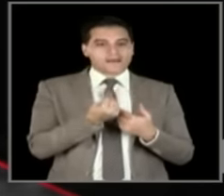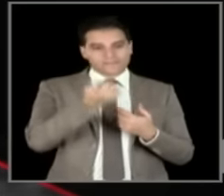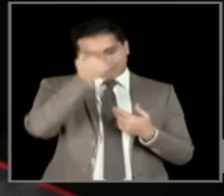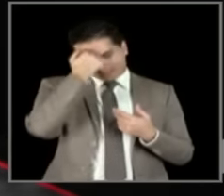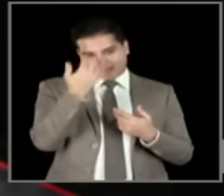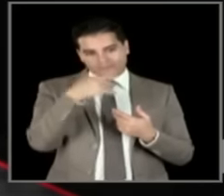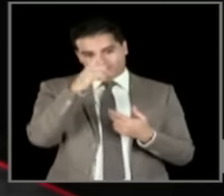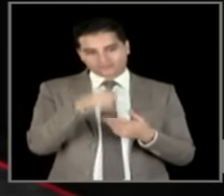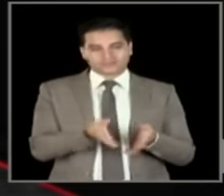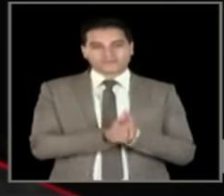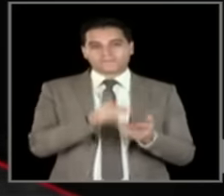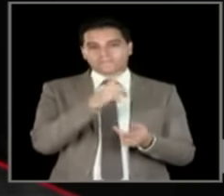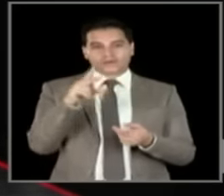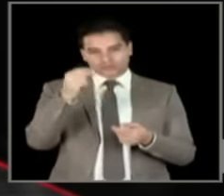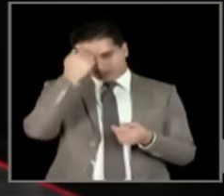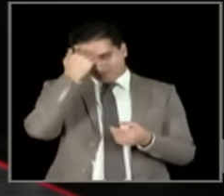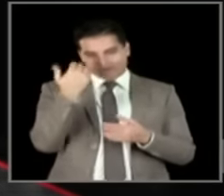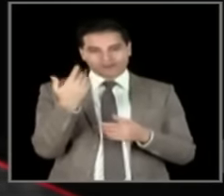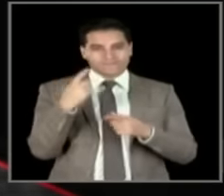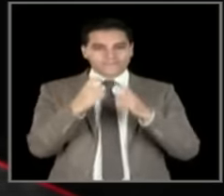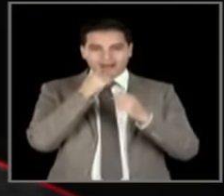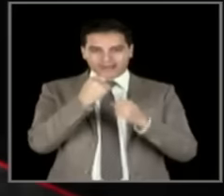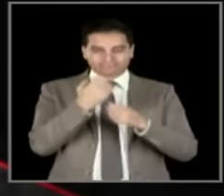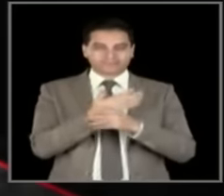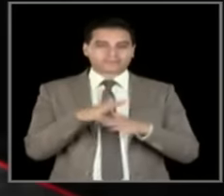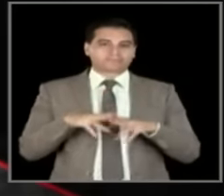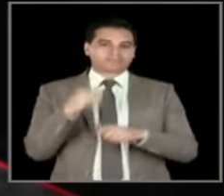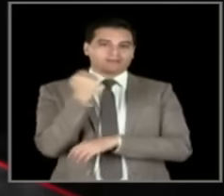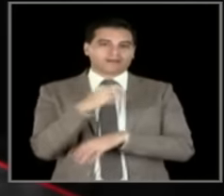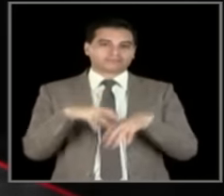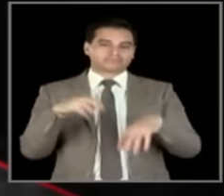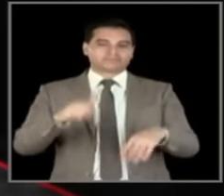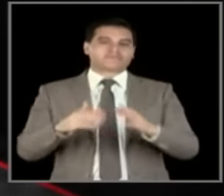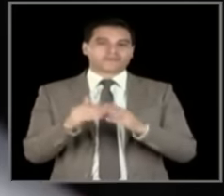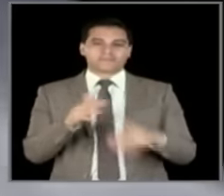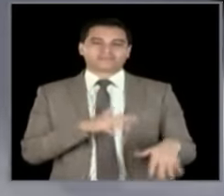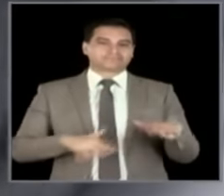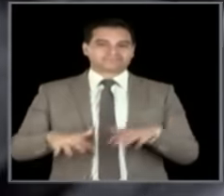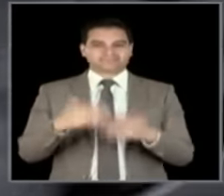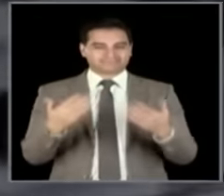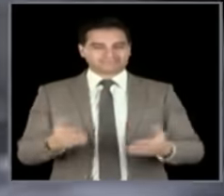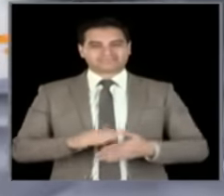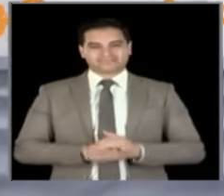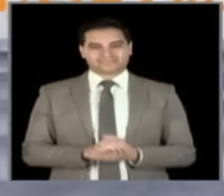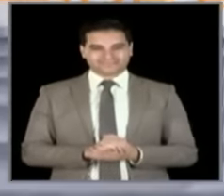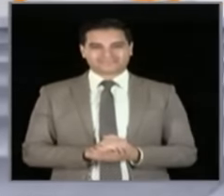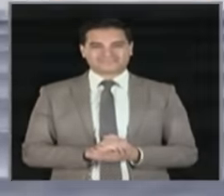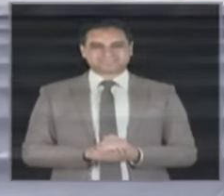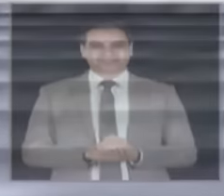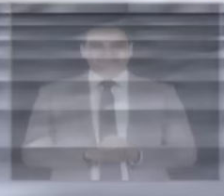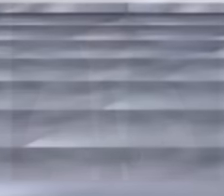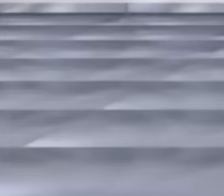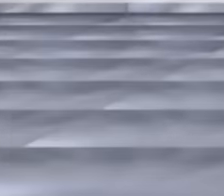يساوي 40,000 جنيه، ويبقى الرصيد لحد دلوقتي 120,000 جنيه في خزنة البنك الأهلي لتطوير